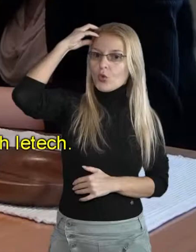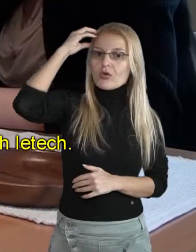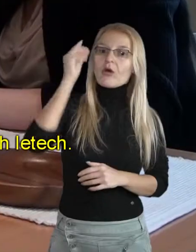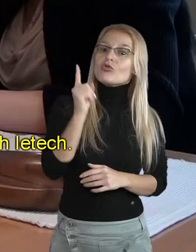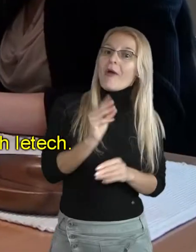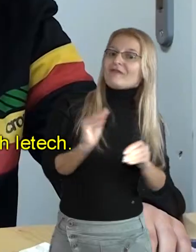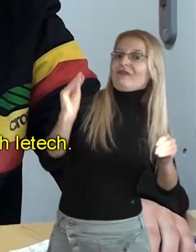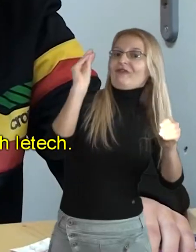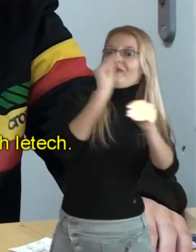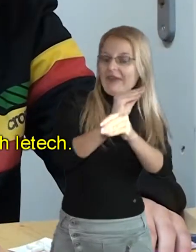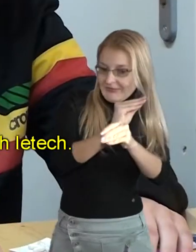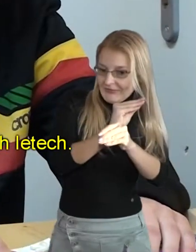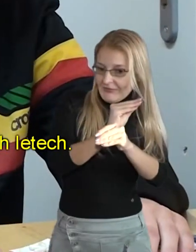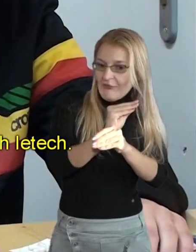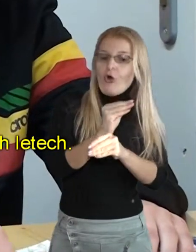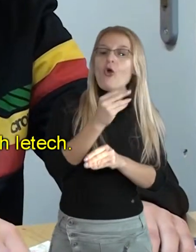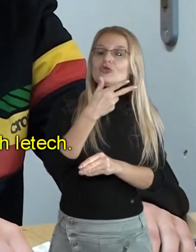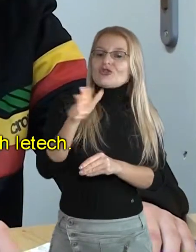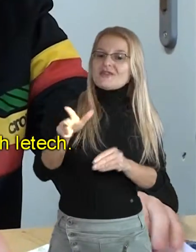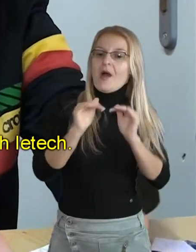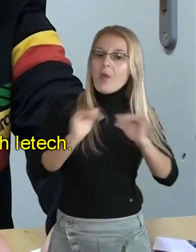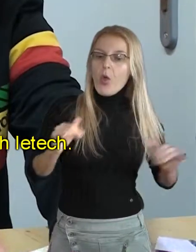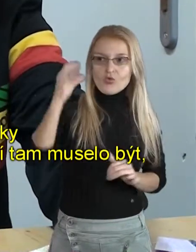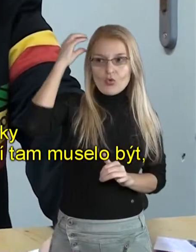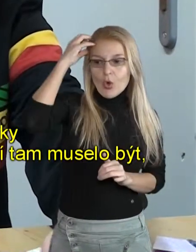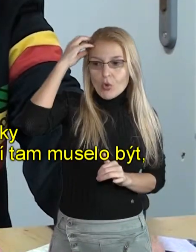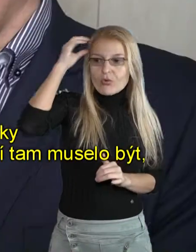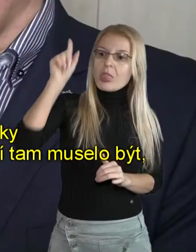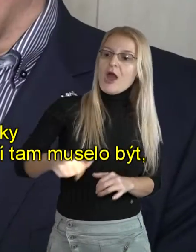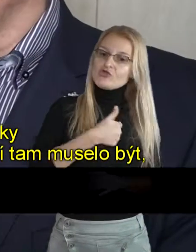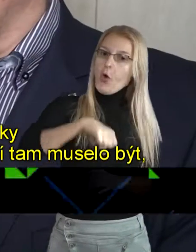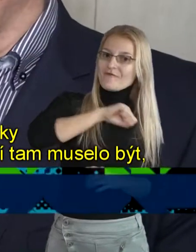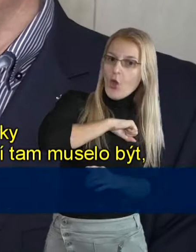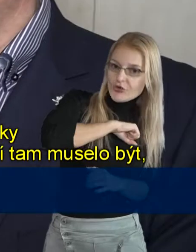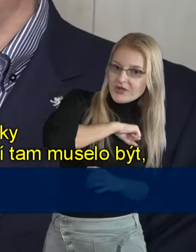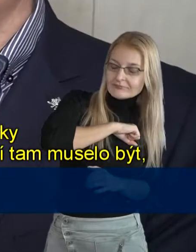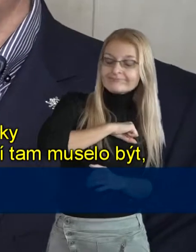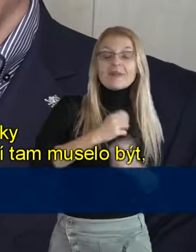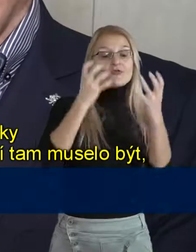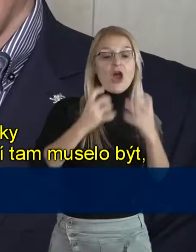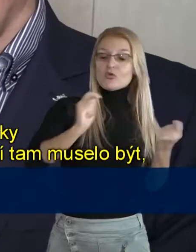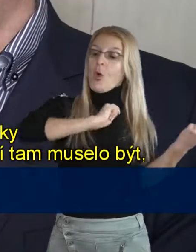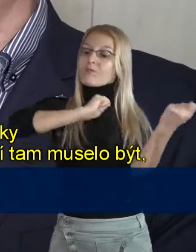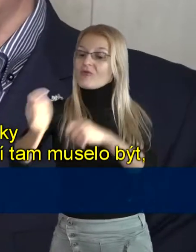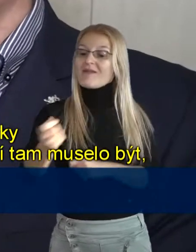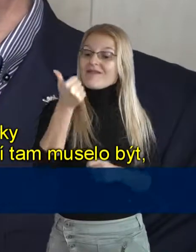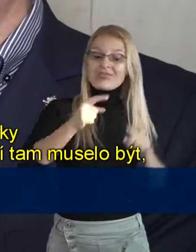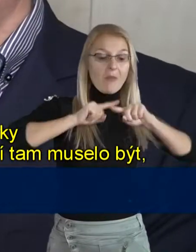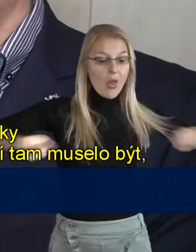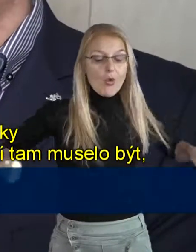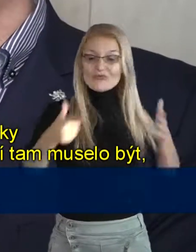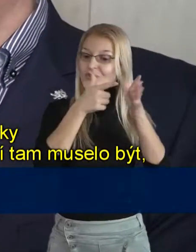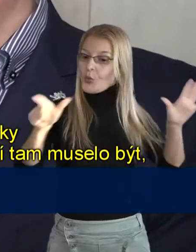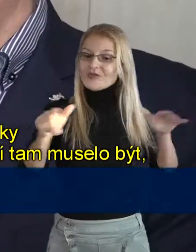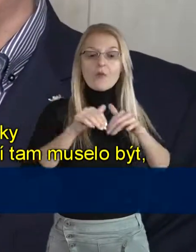korun, což je o 300 milionů víc než v minulých letech. Bohužel i u nás byly ty požadavky za